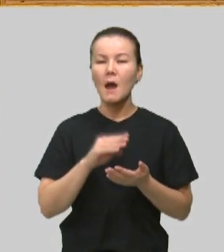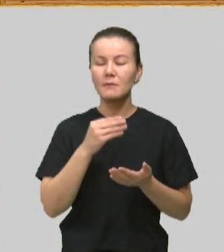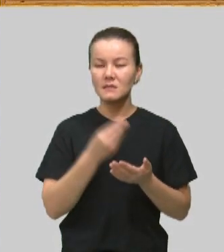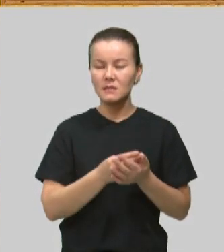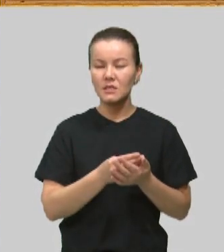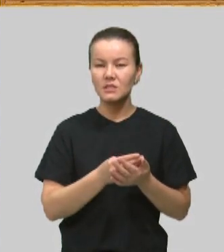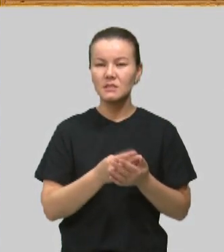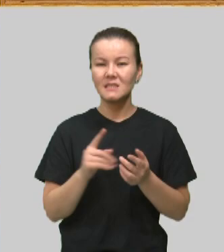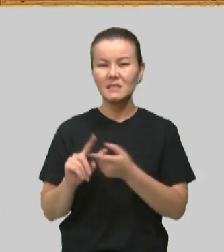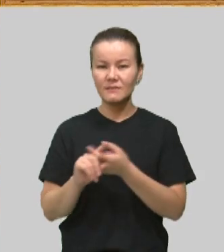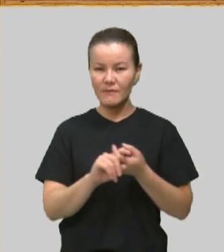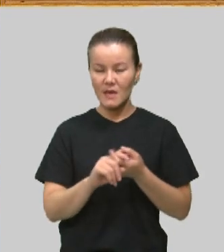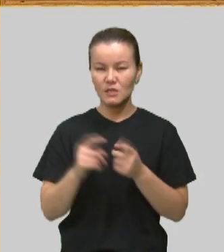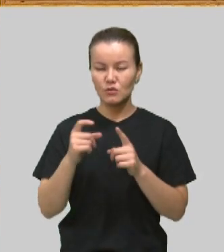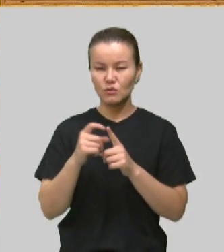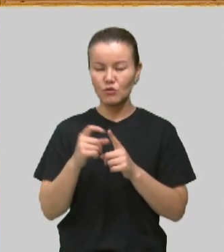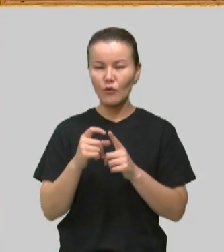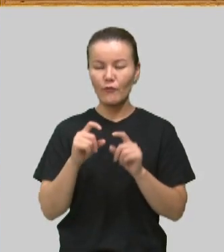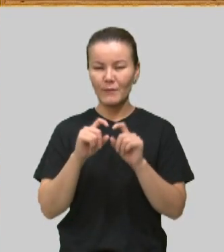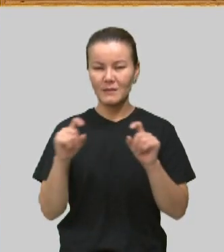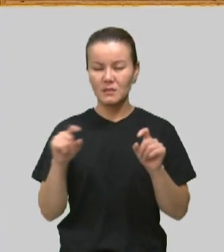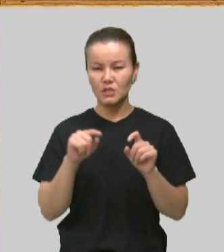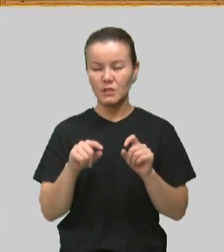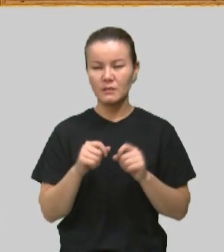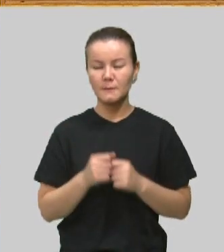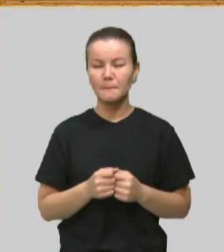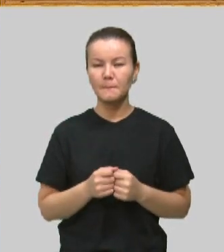Обозначьте связь слов в предложении,